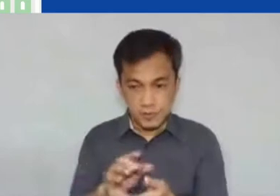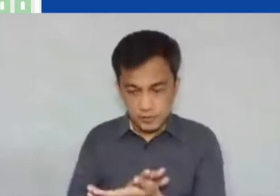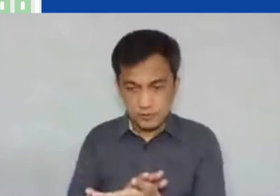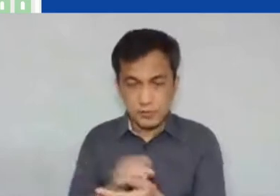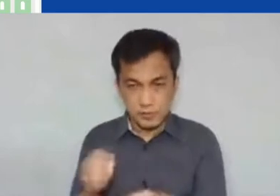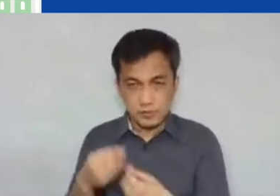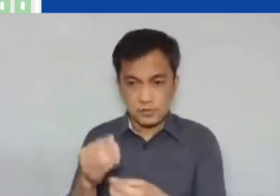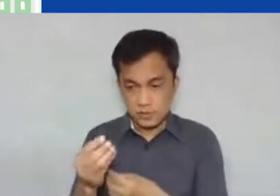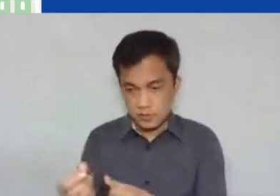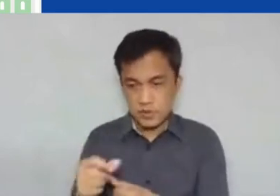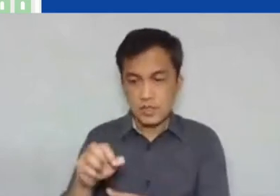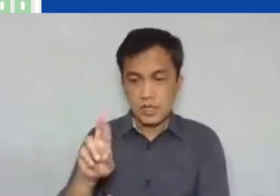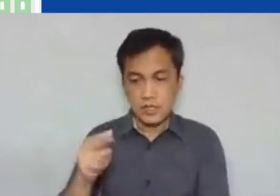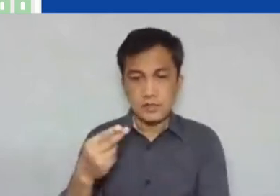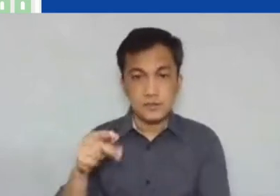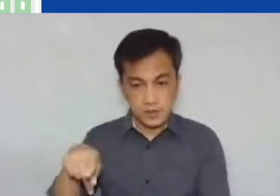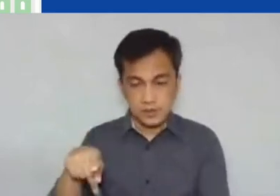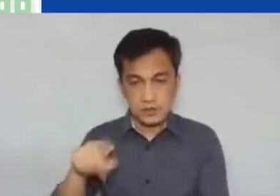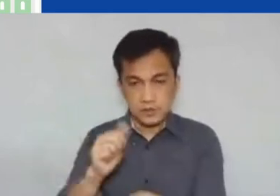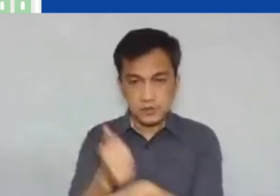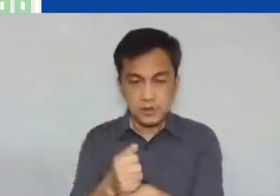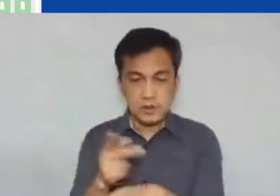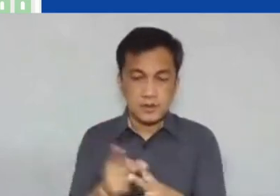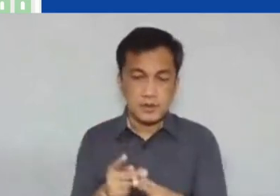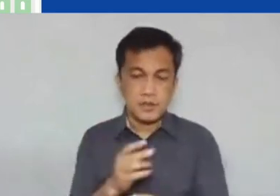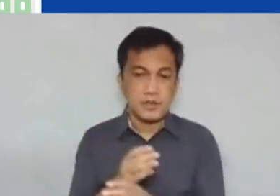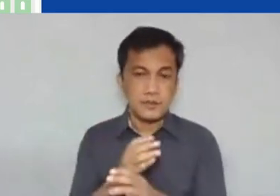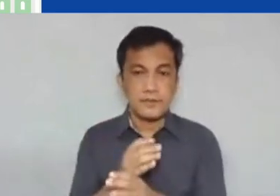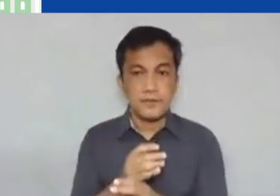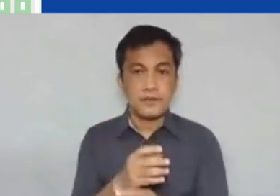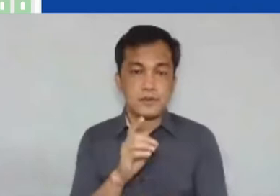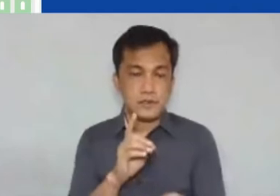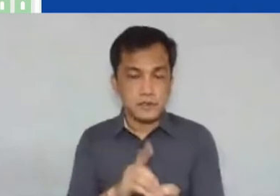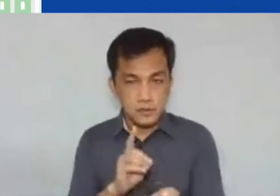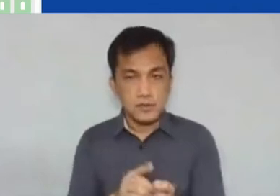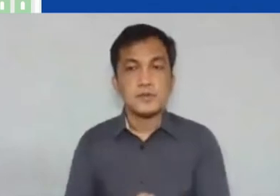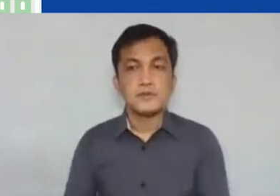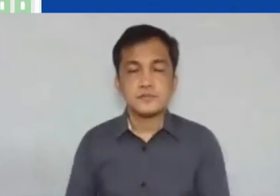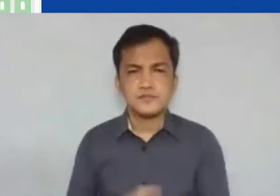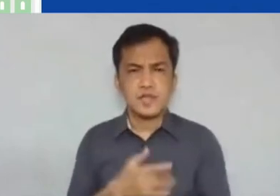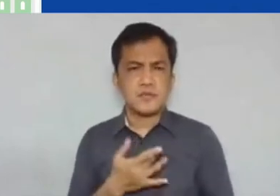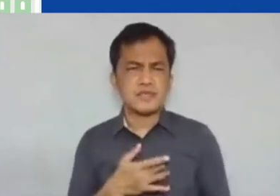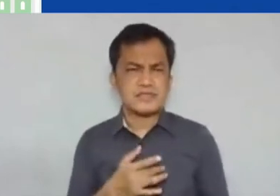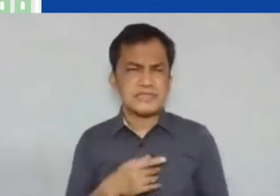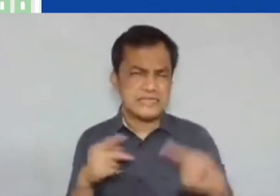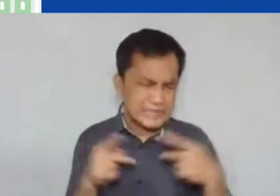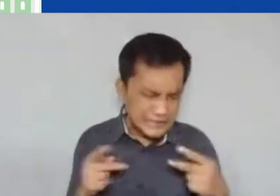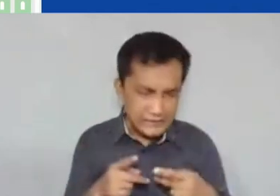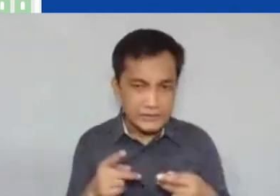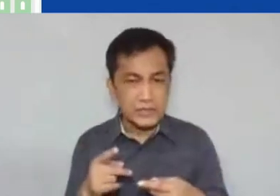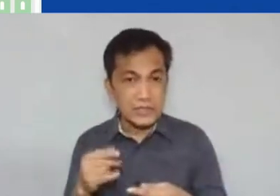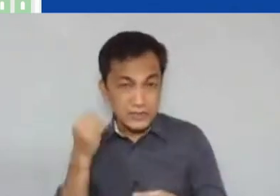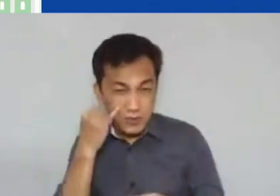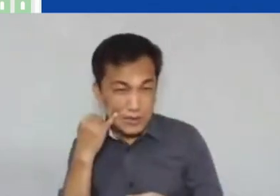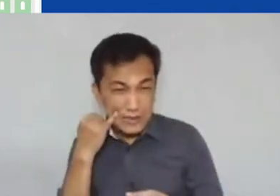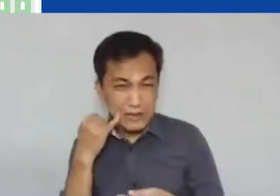RHP, na kanila rin nakatalagang Primary Care Physician o PCP, nakaramdam ng matinding sakit si Juana sa